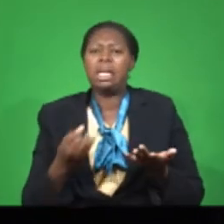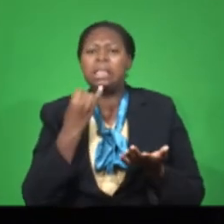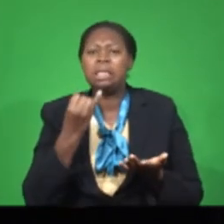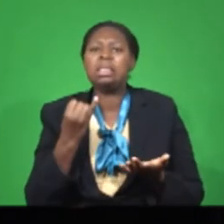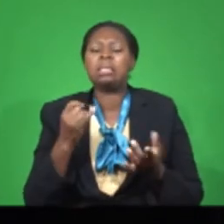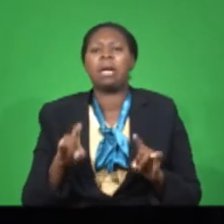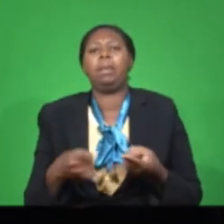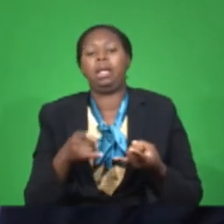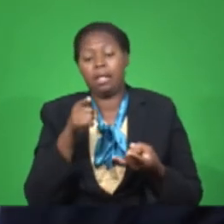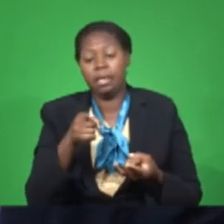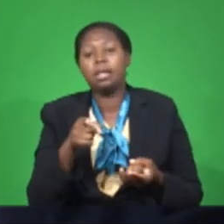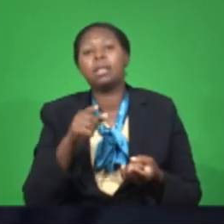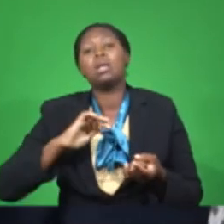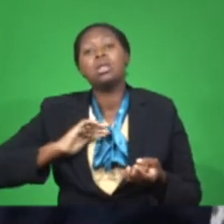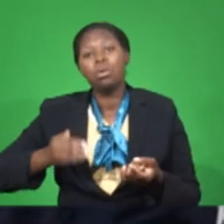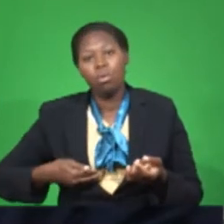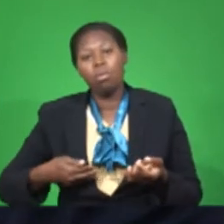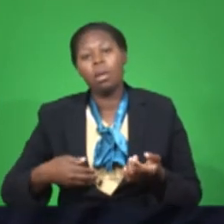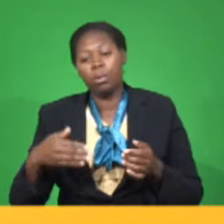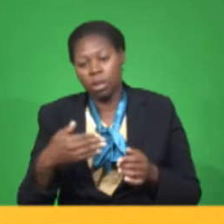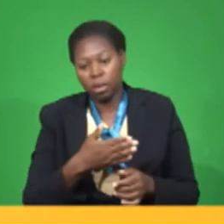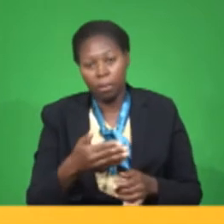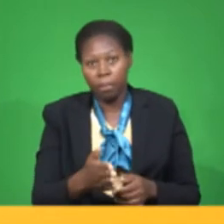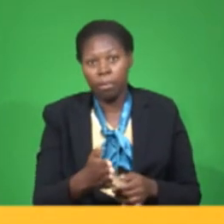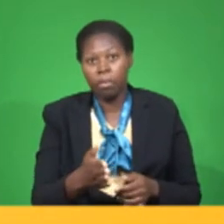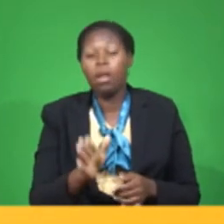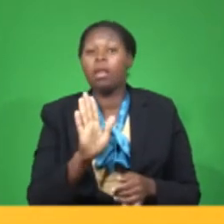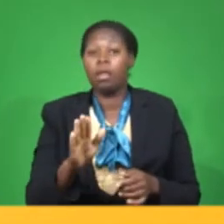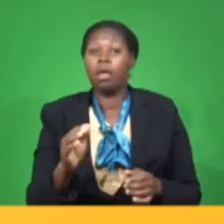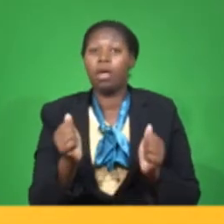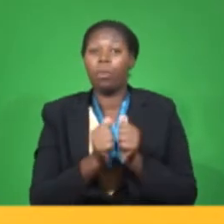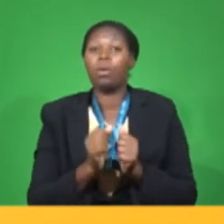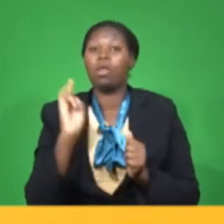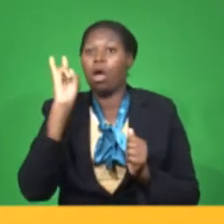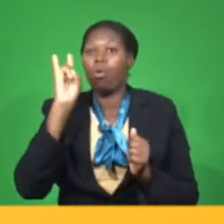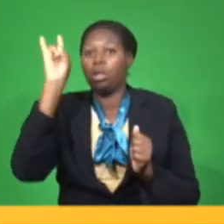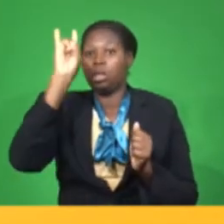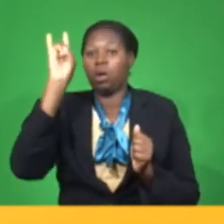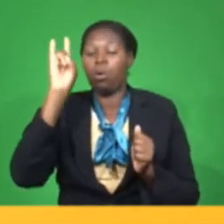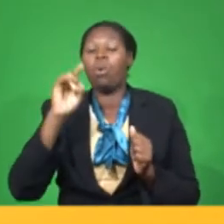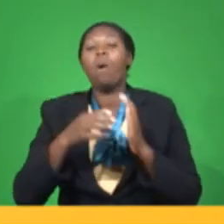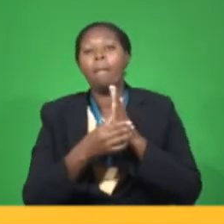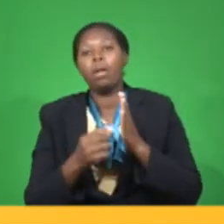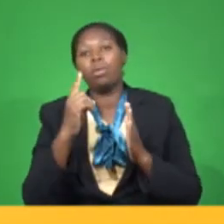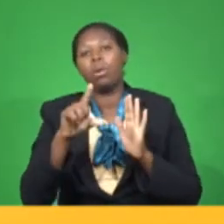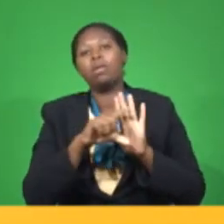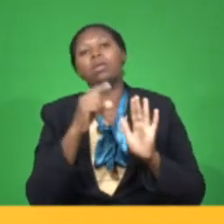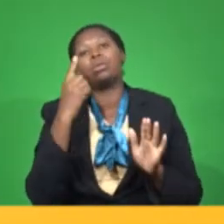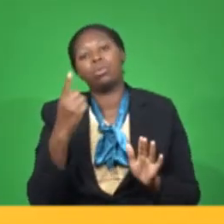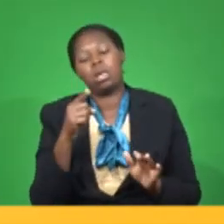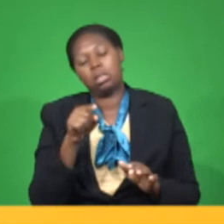vakasvikira. Chainzi Rakabi. Matthew 1 verse 5. Solomon akabereka Boaz kumukadzi wake